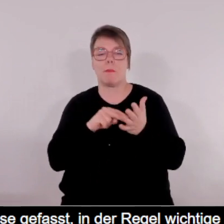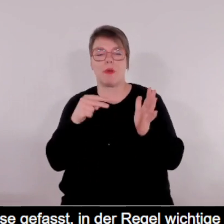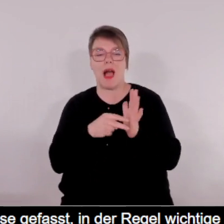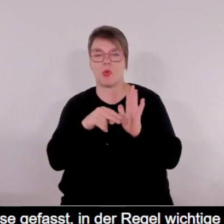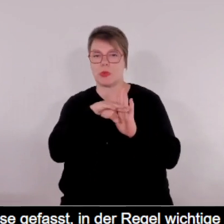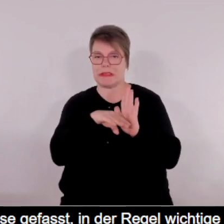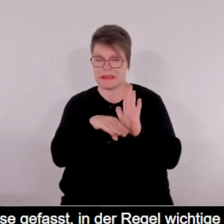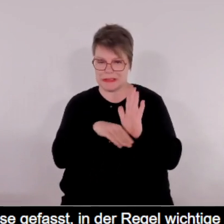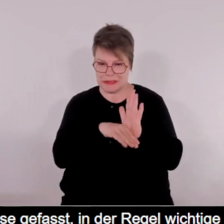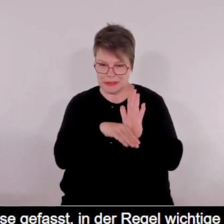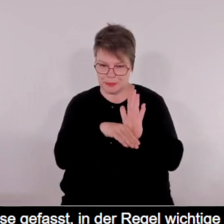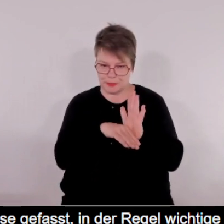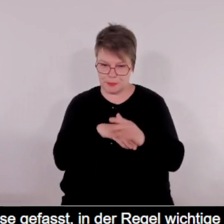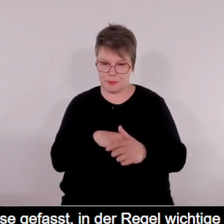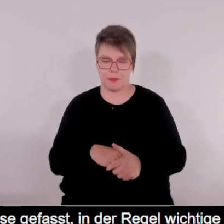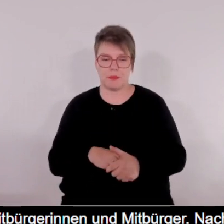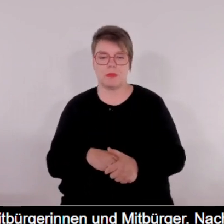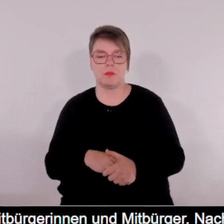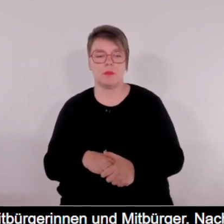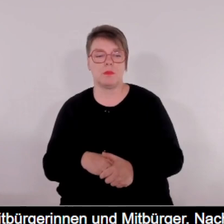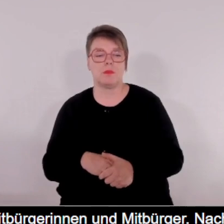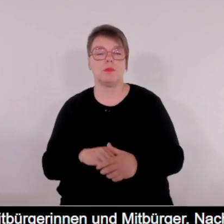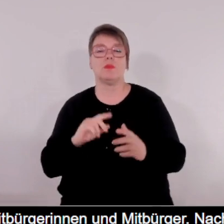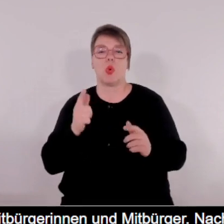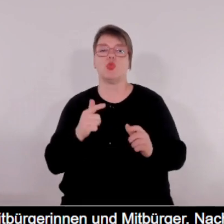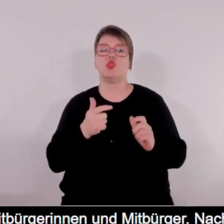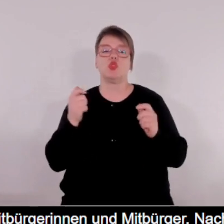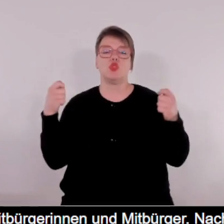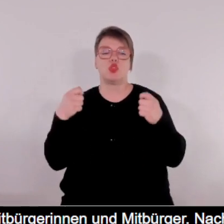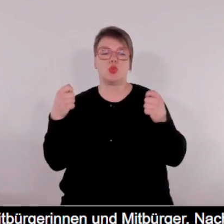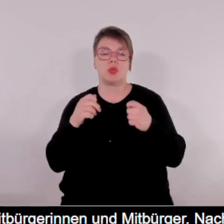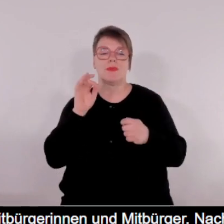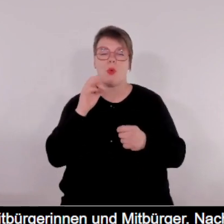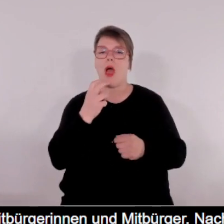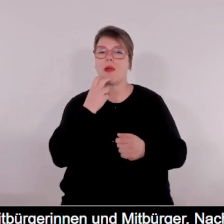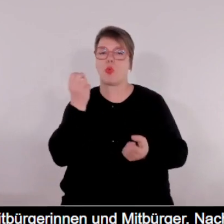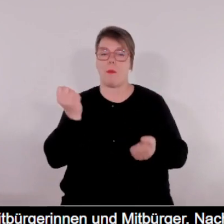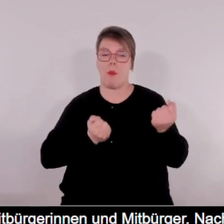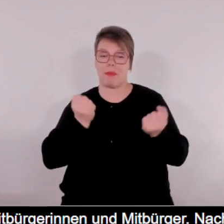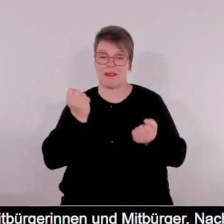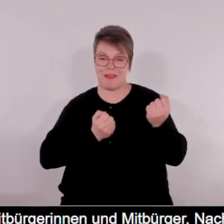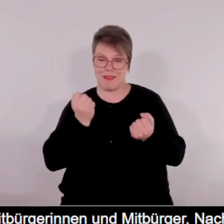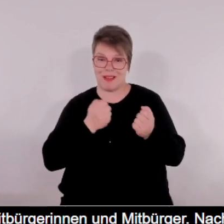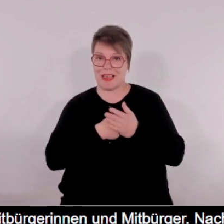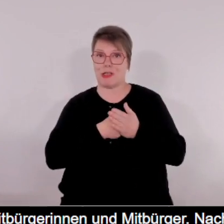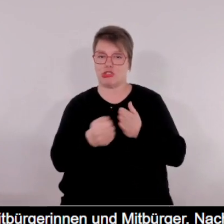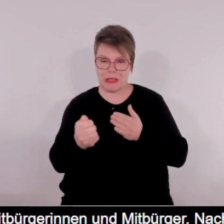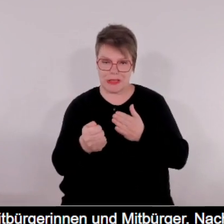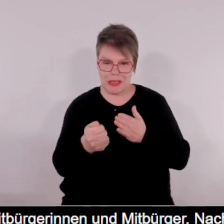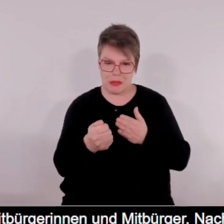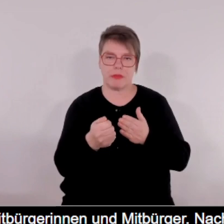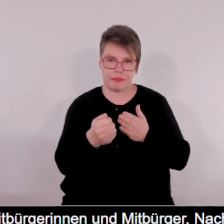Wärmeplanung beschäftigt in den nächsten Jahren sehr stark die bayerischen Kommunen und auch die Bürger, die eine eigene Heizung haben,